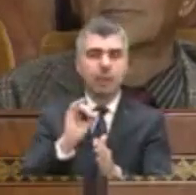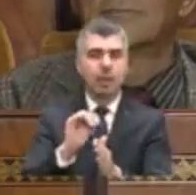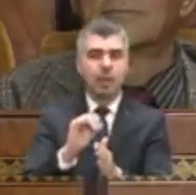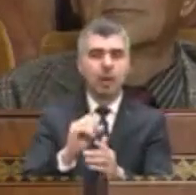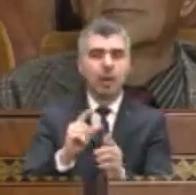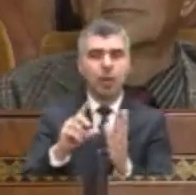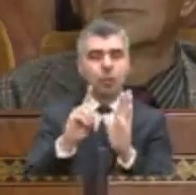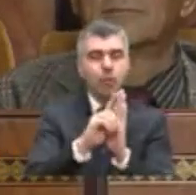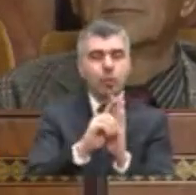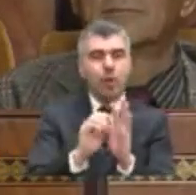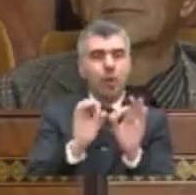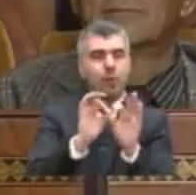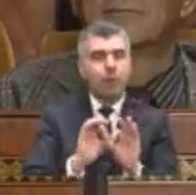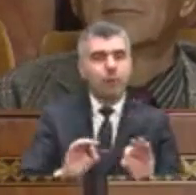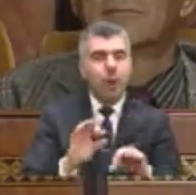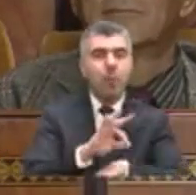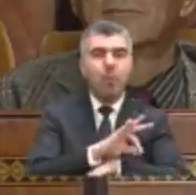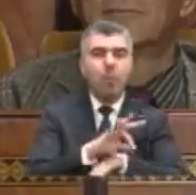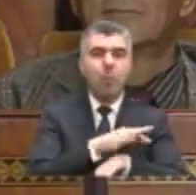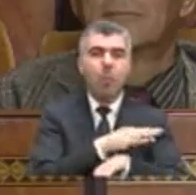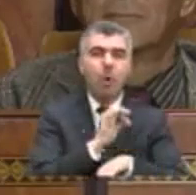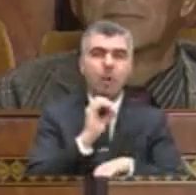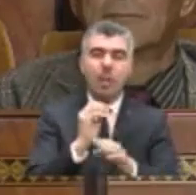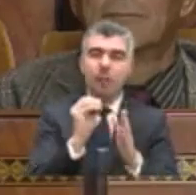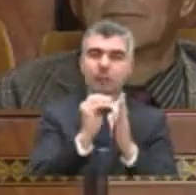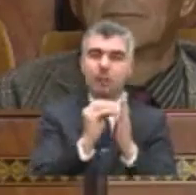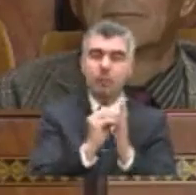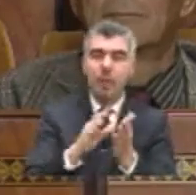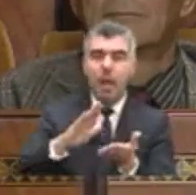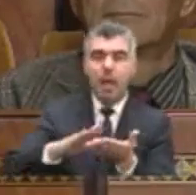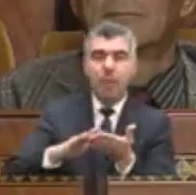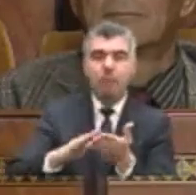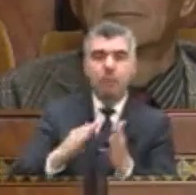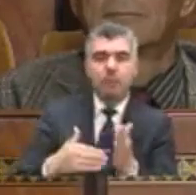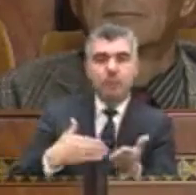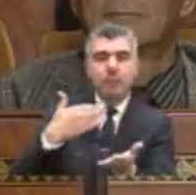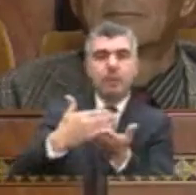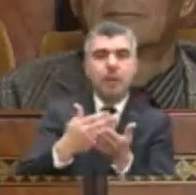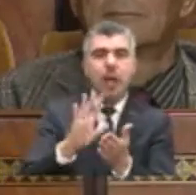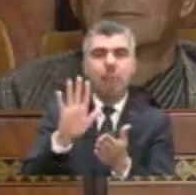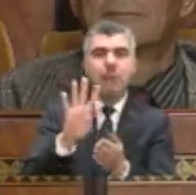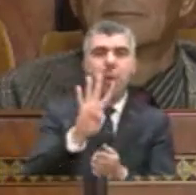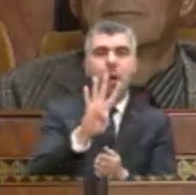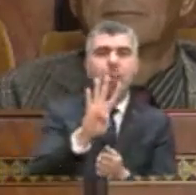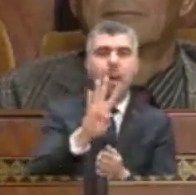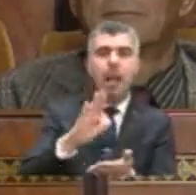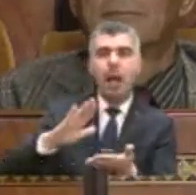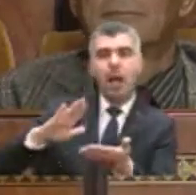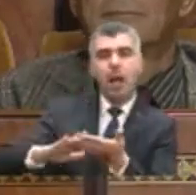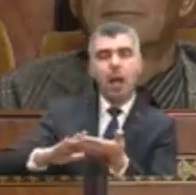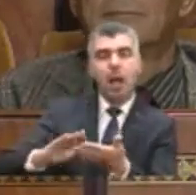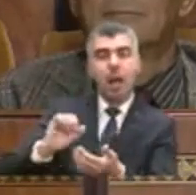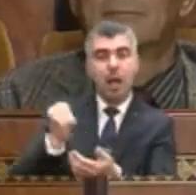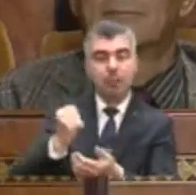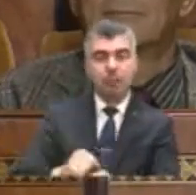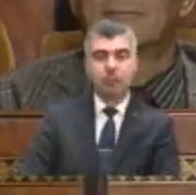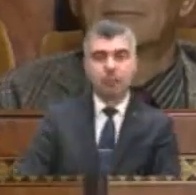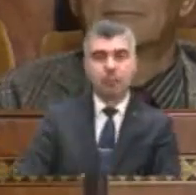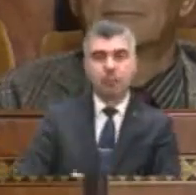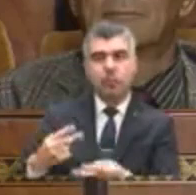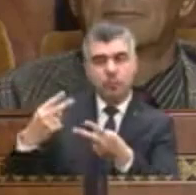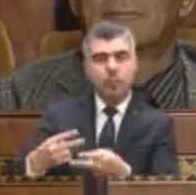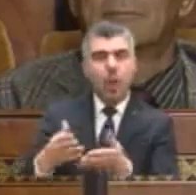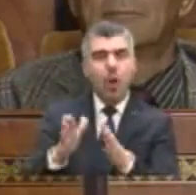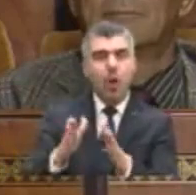لنظام الوظيفه العموميه الذي يحدد السن الاقصى للتوظيف هو 45 عام. جيتو وفتحتو مباراه ديال